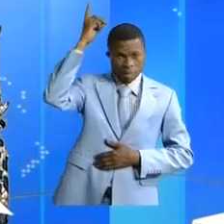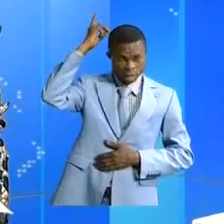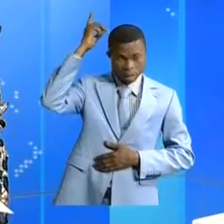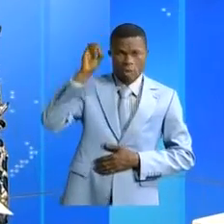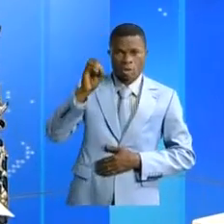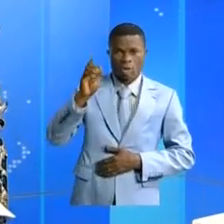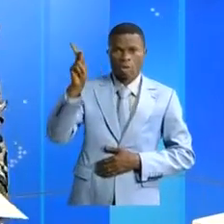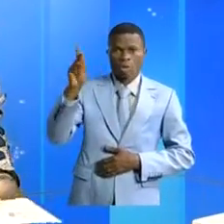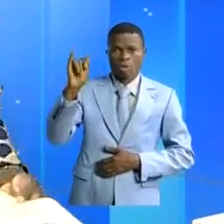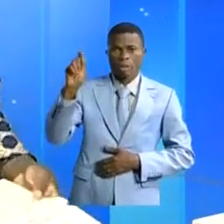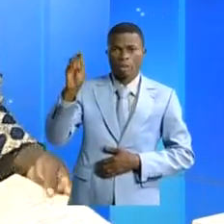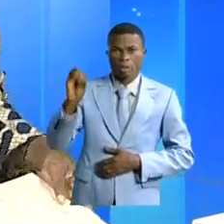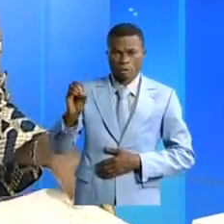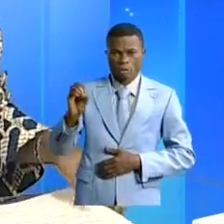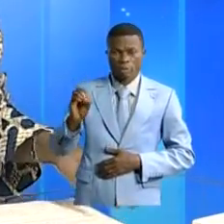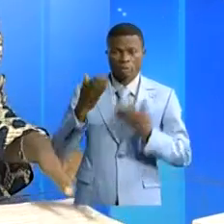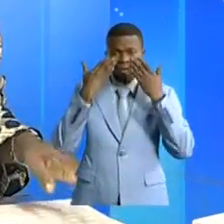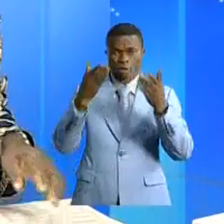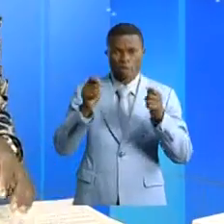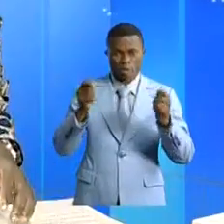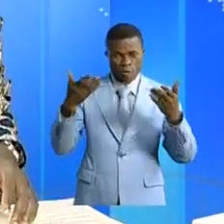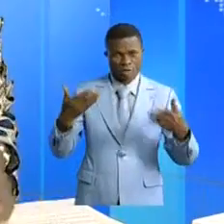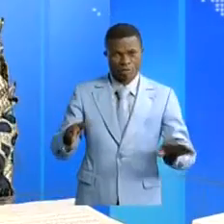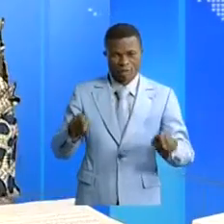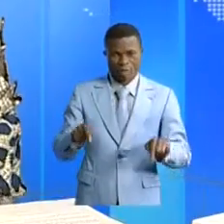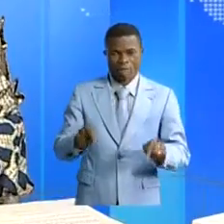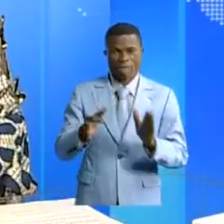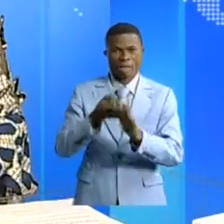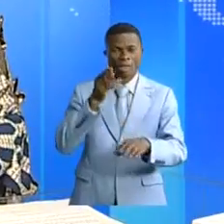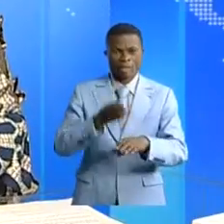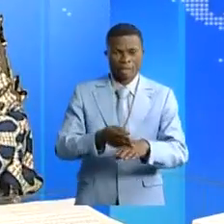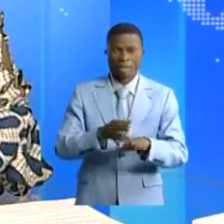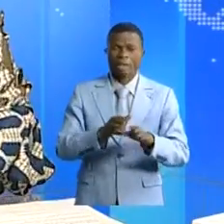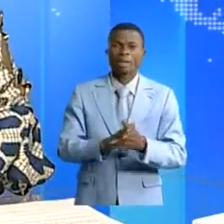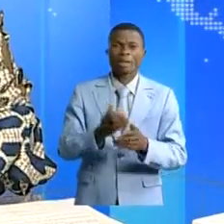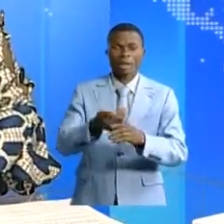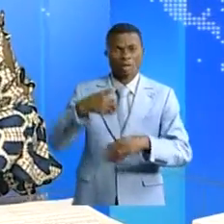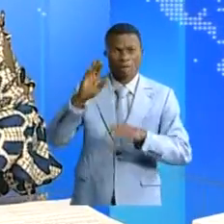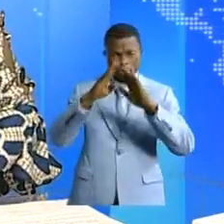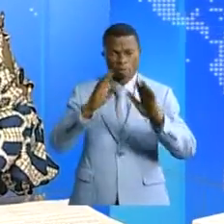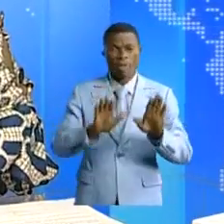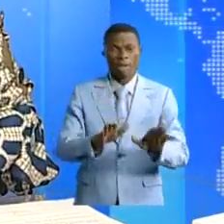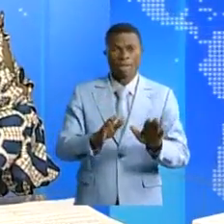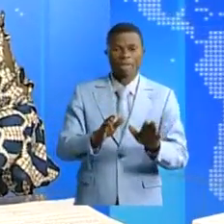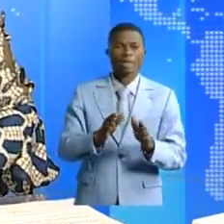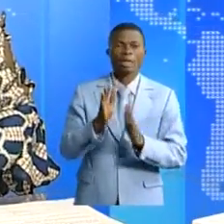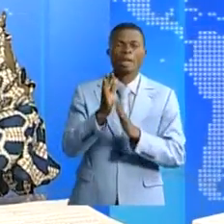Okito Wankoy. Et voilà qui met terme à cette édition, mais avant tout le rappel des